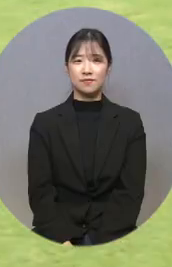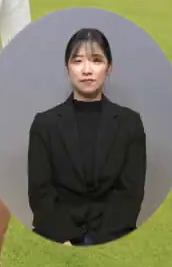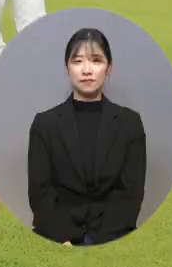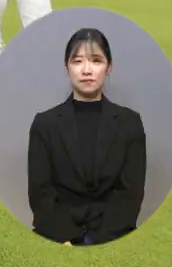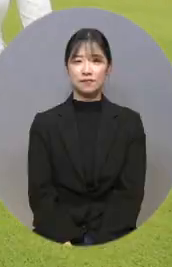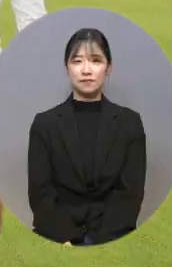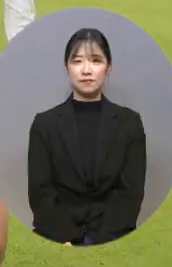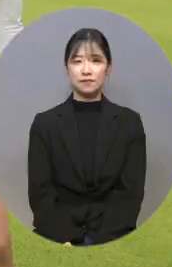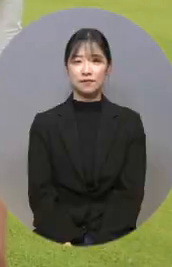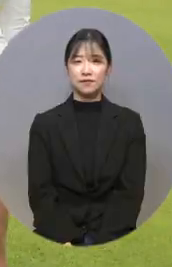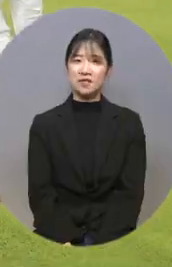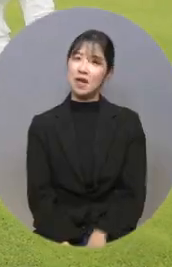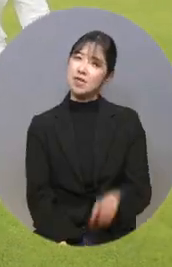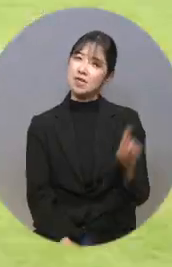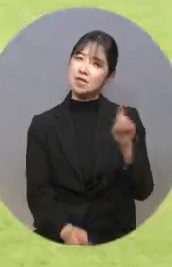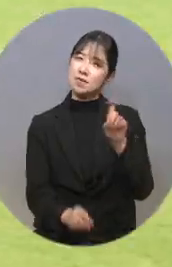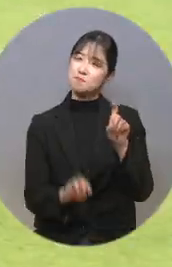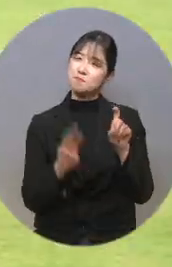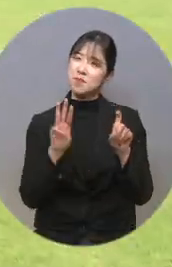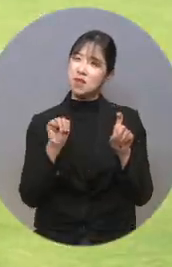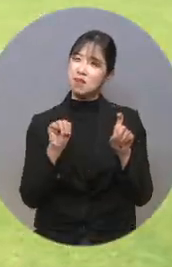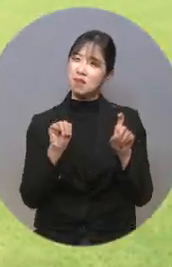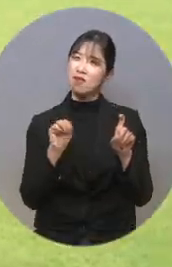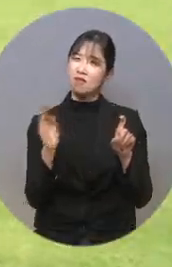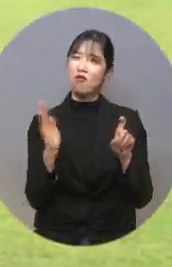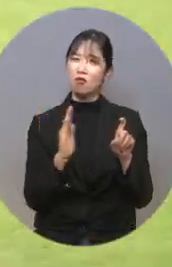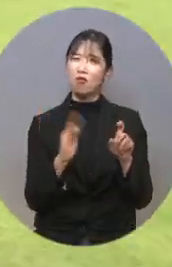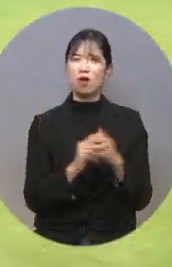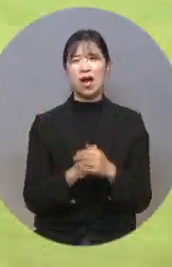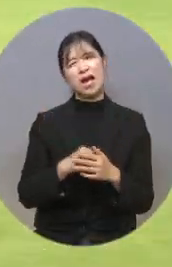한 아깝다. 10m 정도. 너무 아까워요!